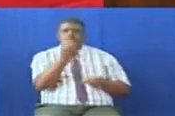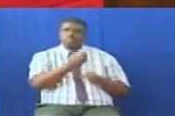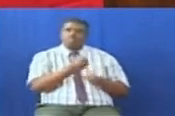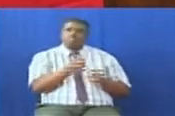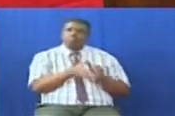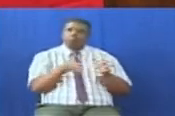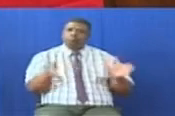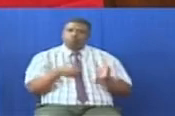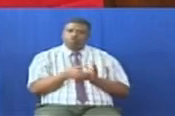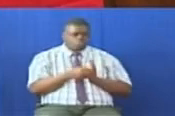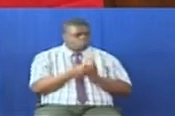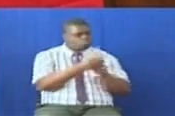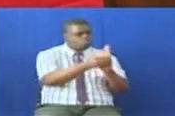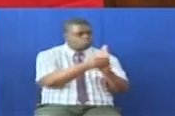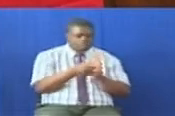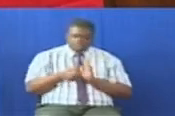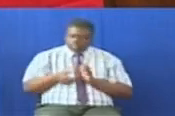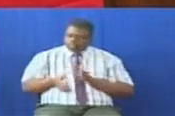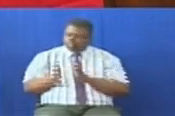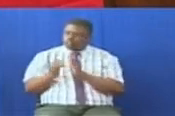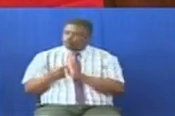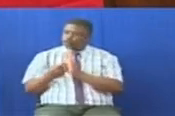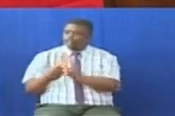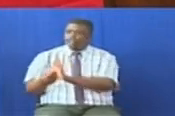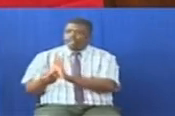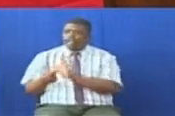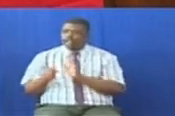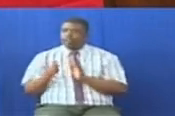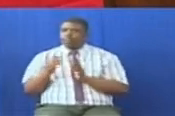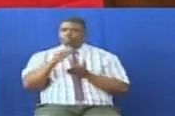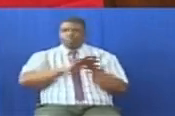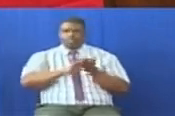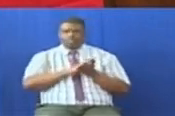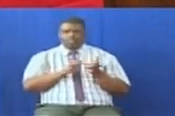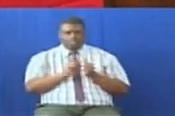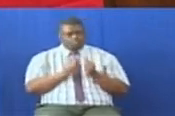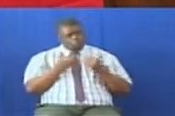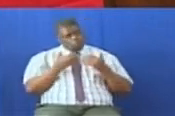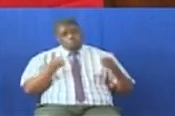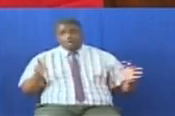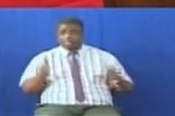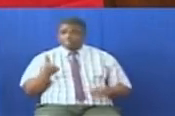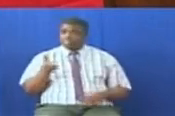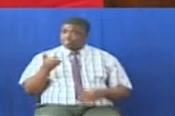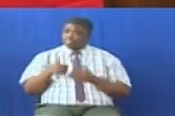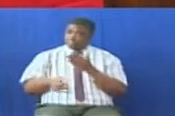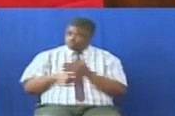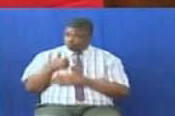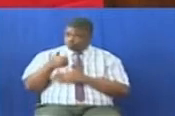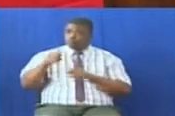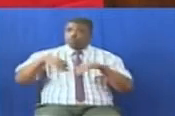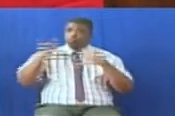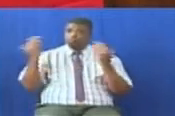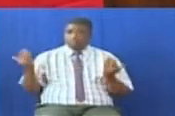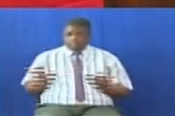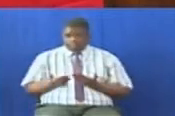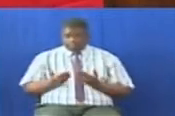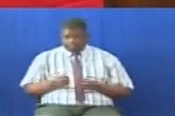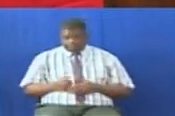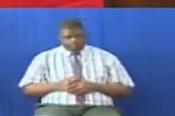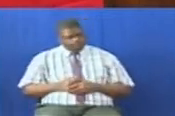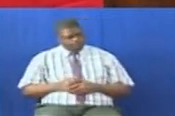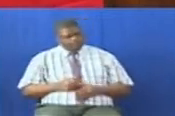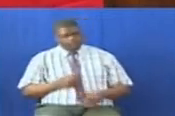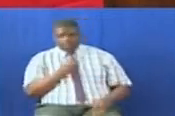na kutuonyesha njia, na kimsingi ni jambo lililo wazi kwamba amekuwa kiongozi wa kidunia, kwamba